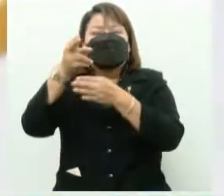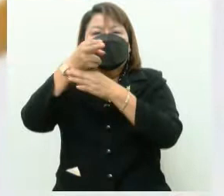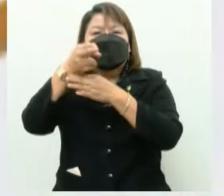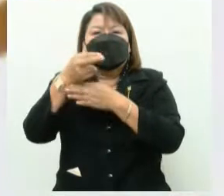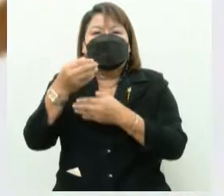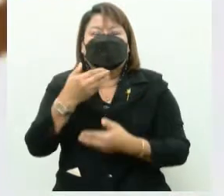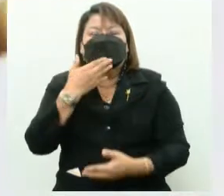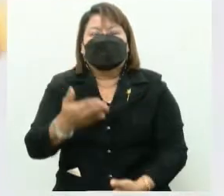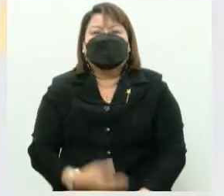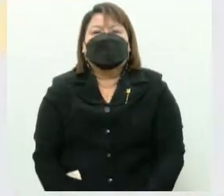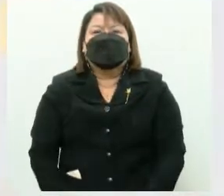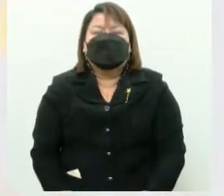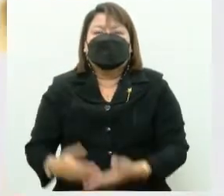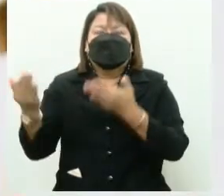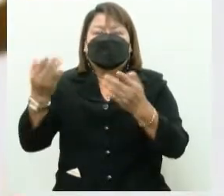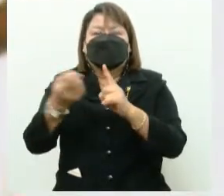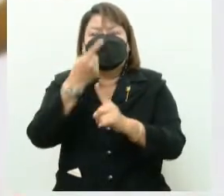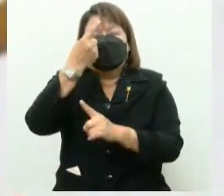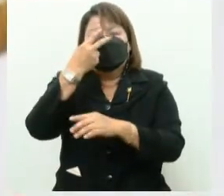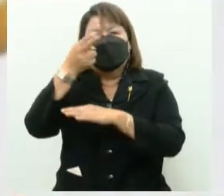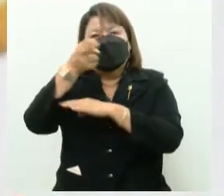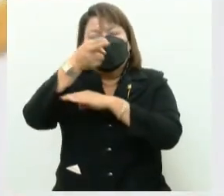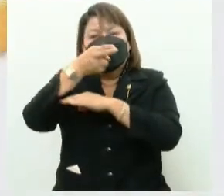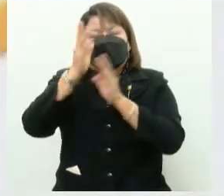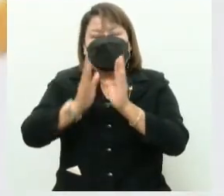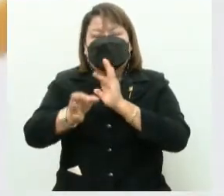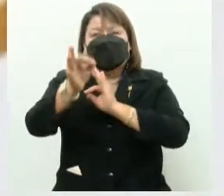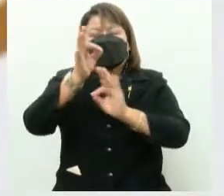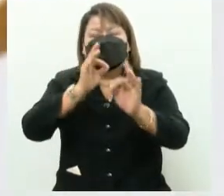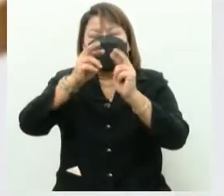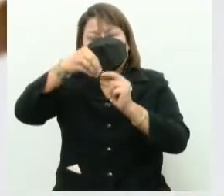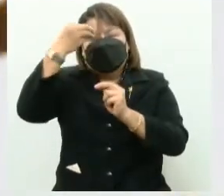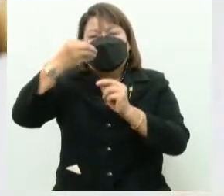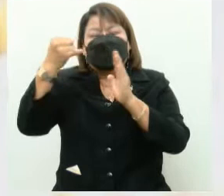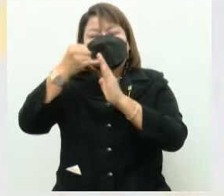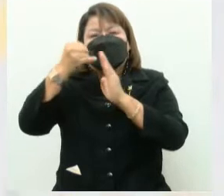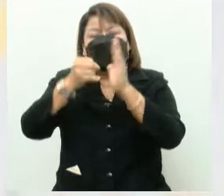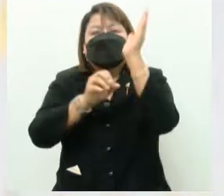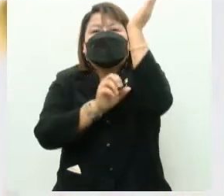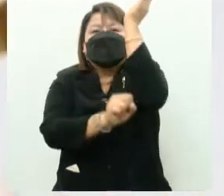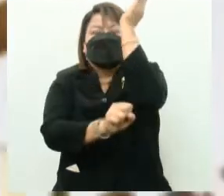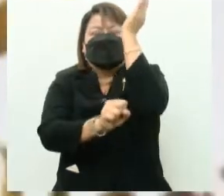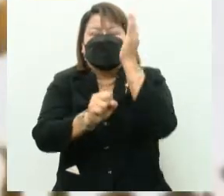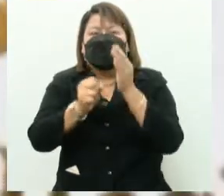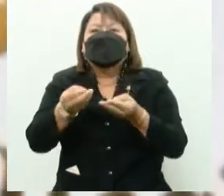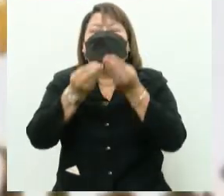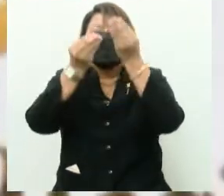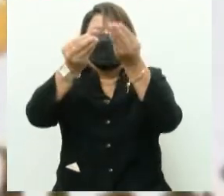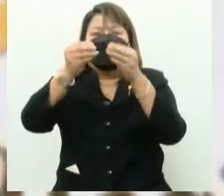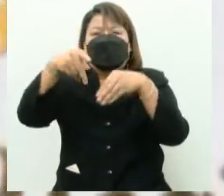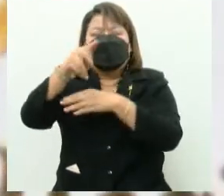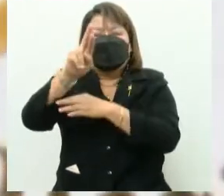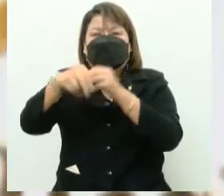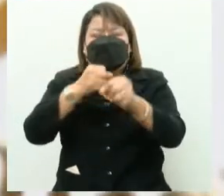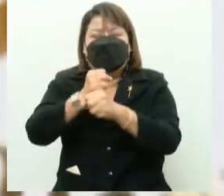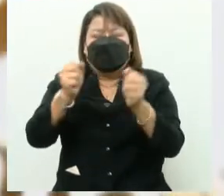ในลำดับแรกนี้นะครับขอเชิญทุกท่านรับชม VTRตัวแทนนักเรียนจากจังหวัดสงขลาขออวยพรปีใหม่ให้กับผู้บริหารระดับสูงของสพ